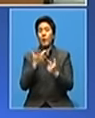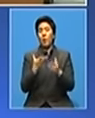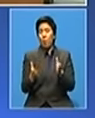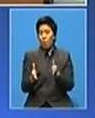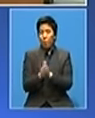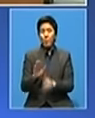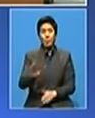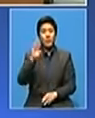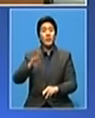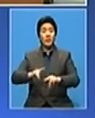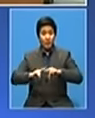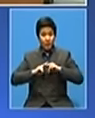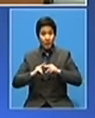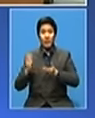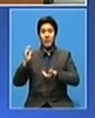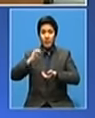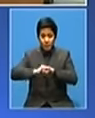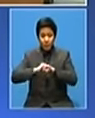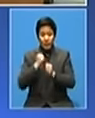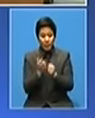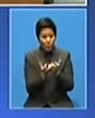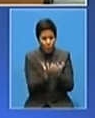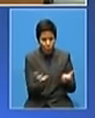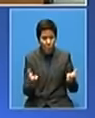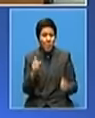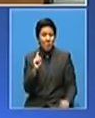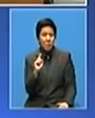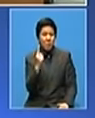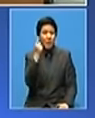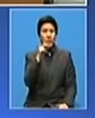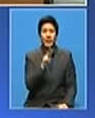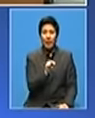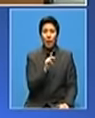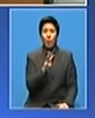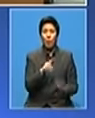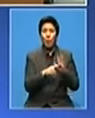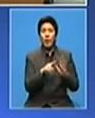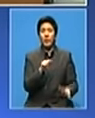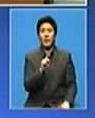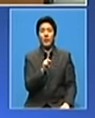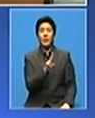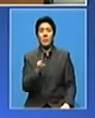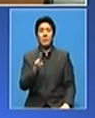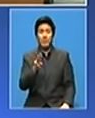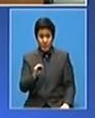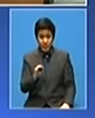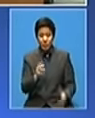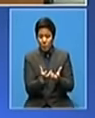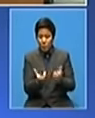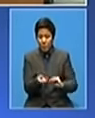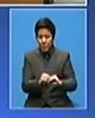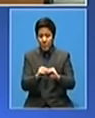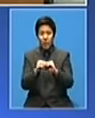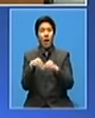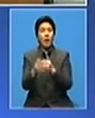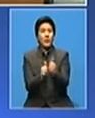ภาคเอกชนที่จะร่วมมือกันในการสร้างนวัตกรรมที่เราต้องการเพื่อจะสร้างมูลค่าเพิ่มให้กับสินค้าต่างๆสาม